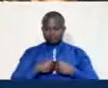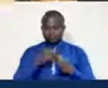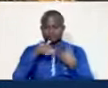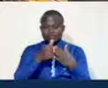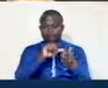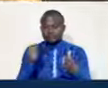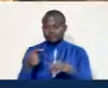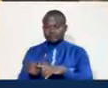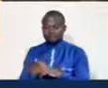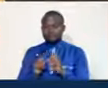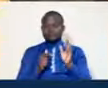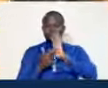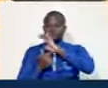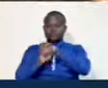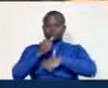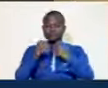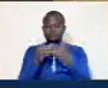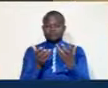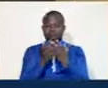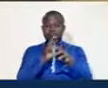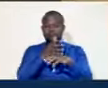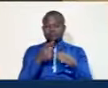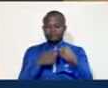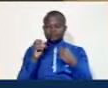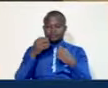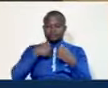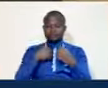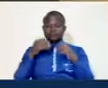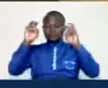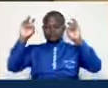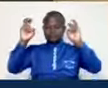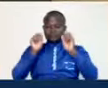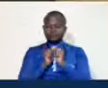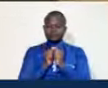n'ibindi bitandukanye. Iri murikabikorwa rihuje abasaga 60 rifite insanganyamatsiko igira